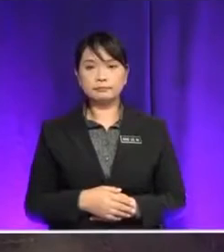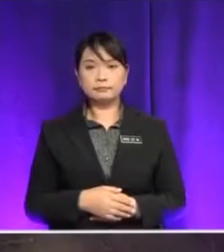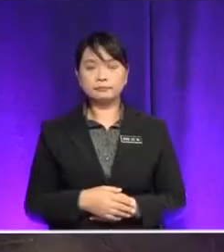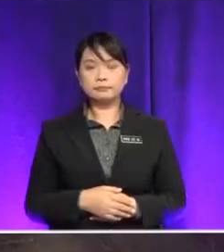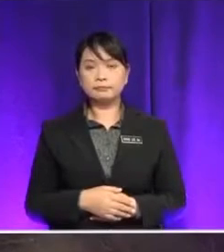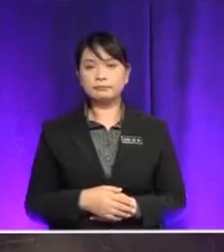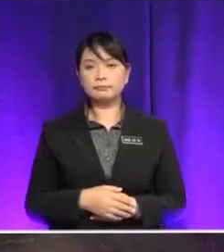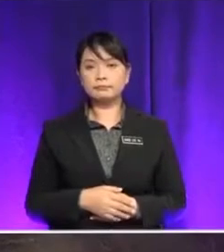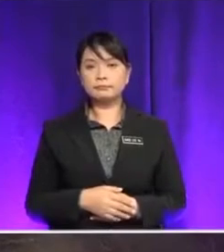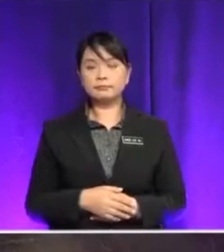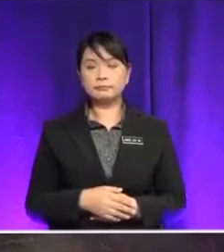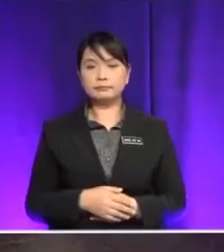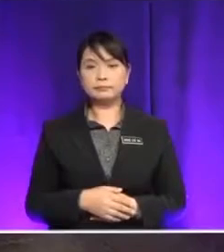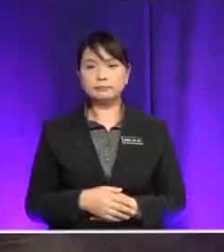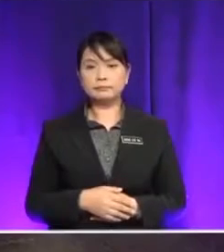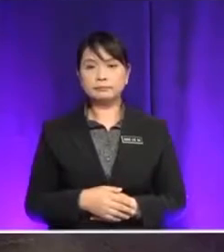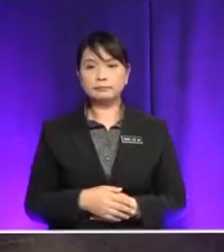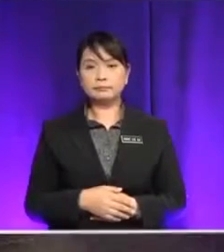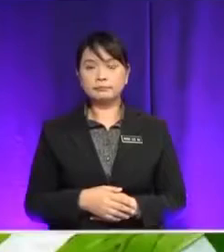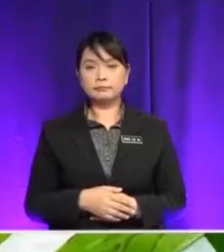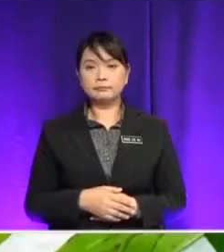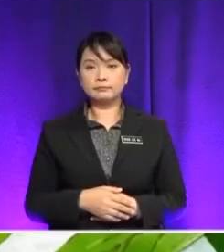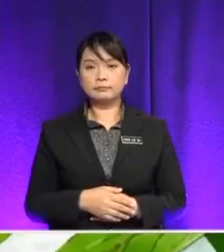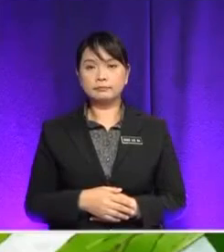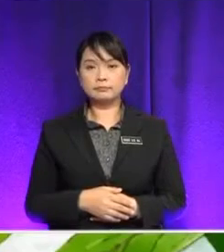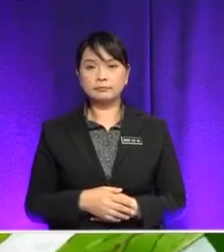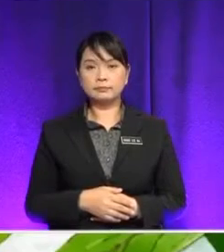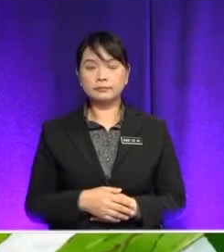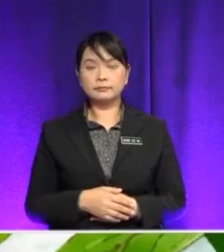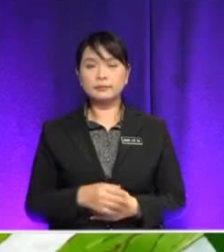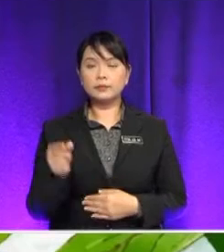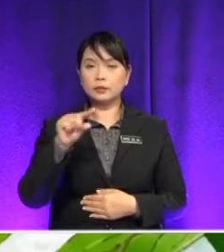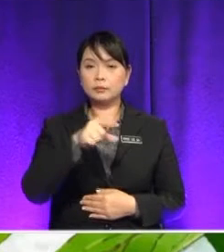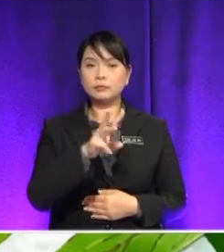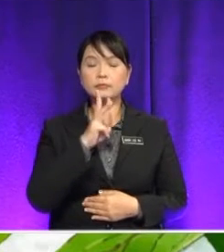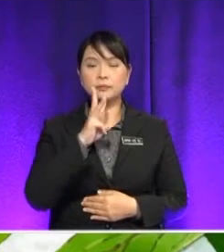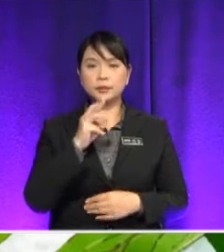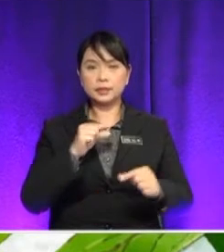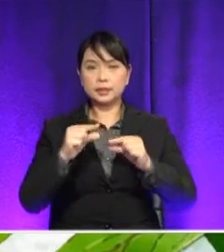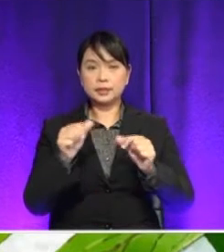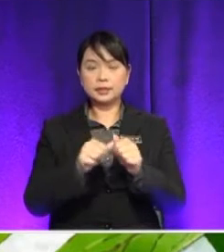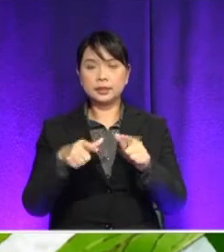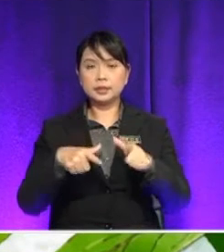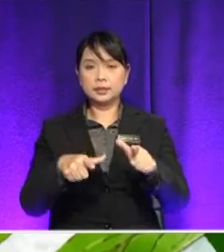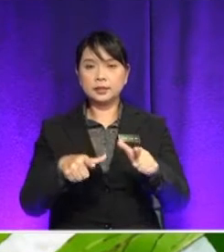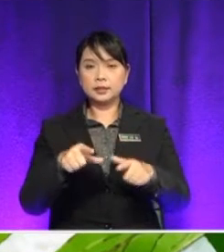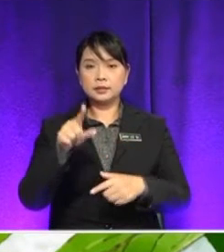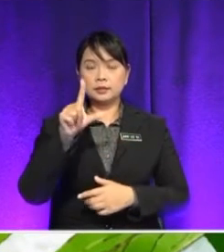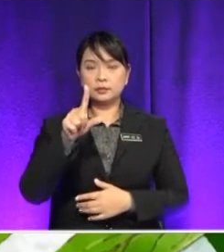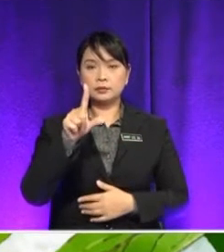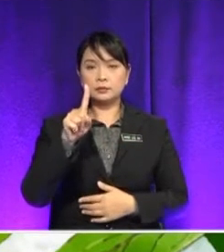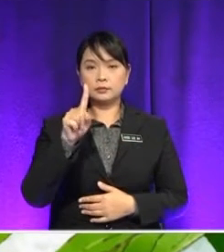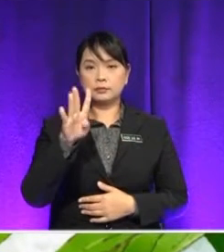yuk oke satunya ini gelombang air bergerak dengan kelajuan V lebih mampu